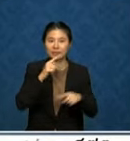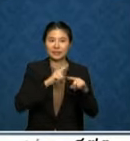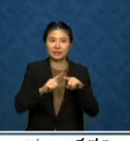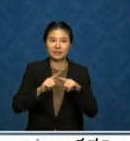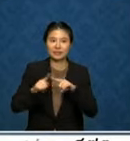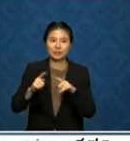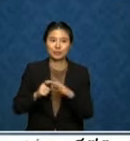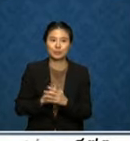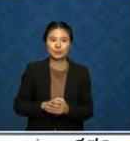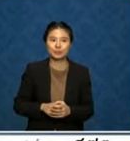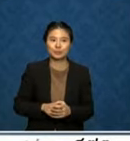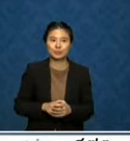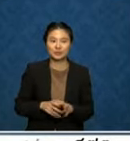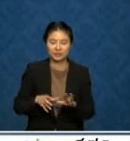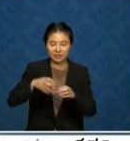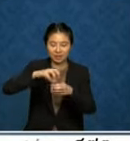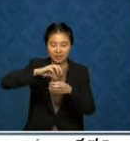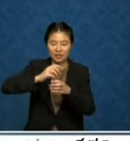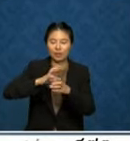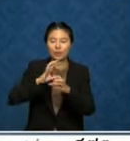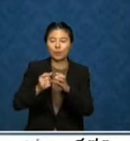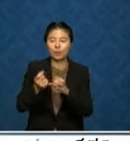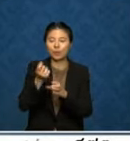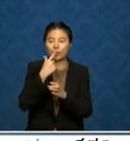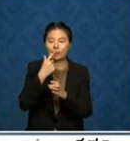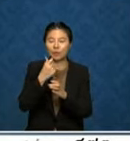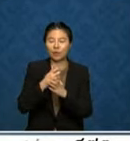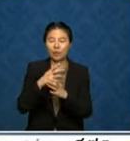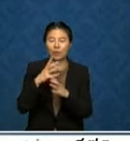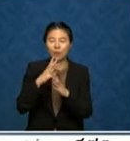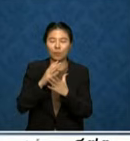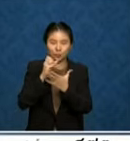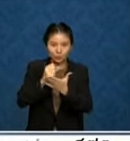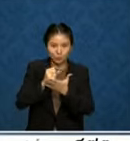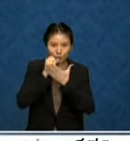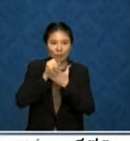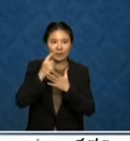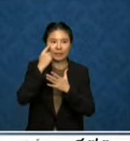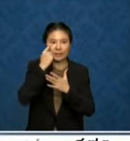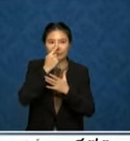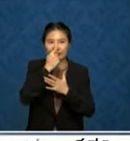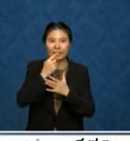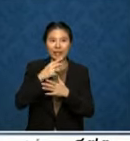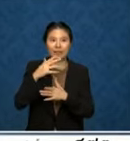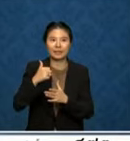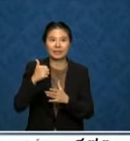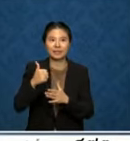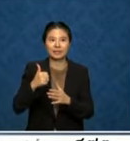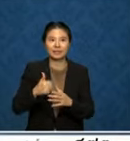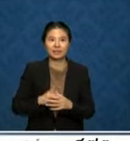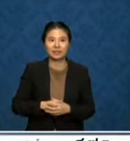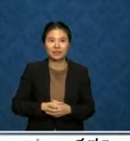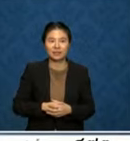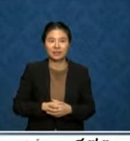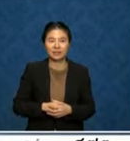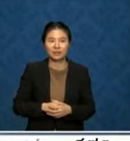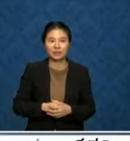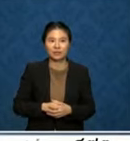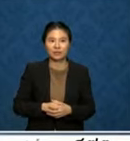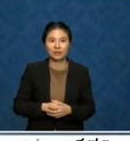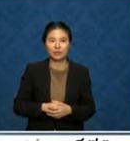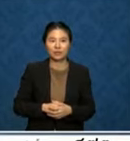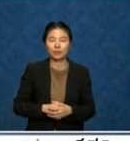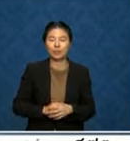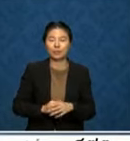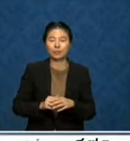เนี่ยกินแล้วตาจะดีต่อไปครับแล้วก็มีการแอบอ้างคือไม่ได้แอบอ้างครับมีพิธีก